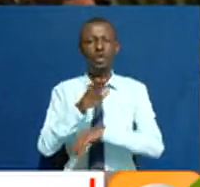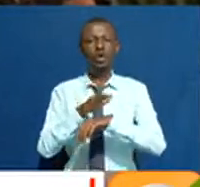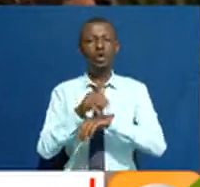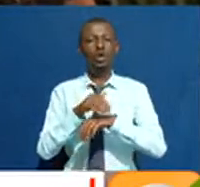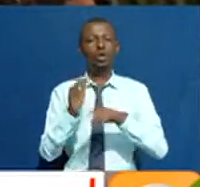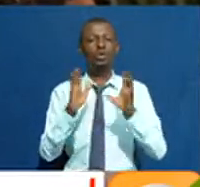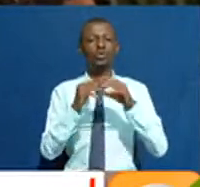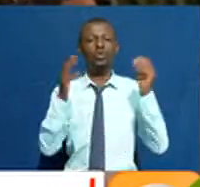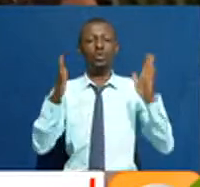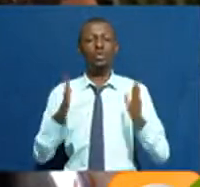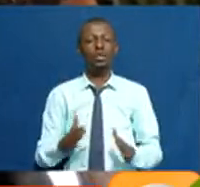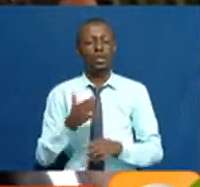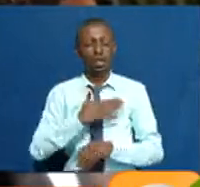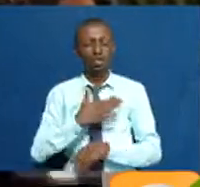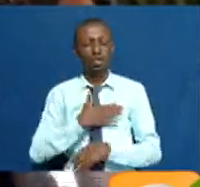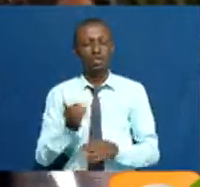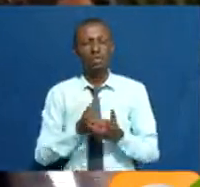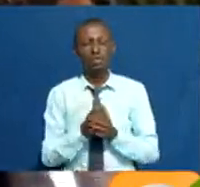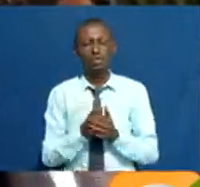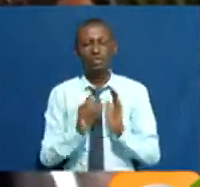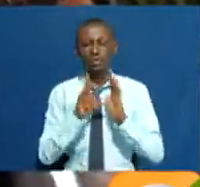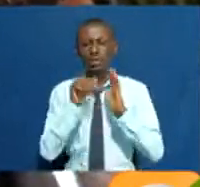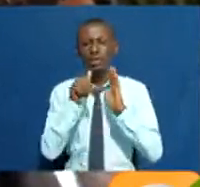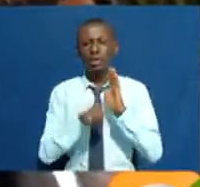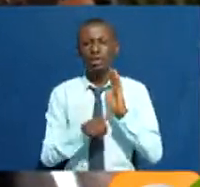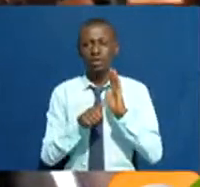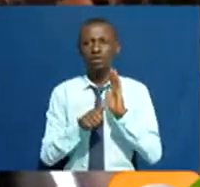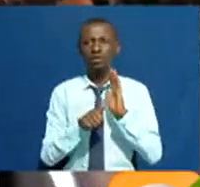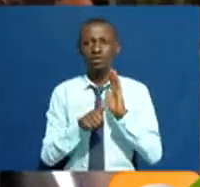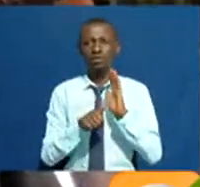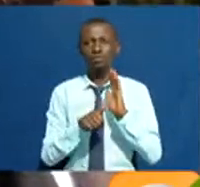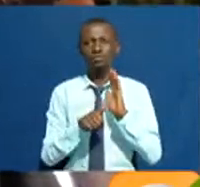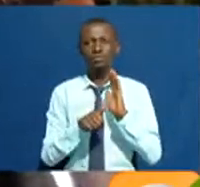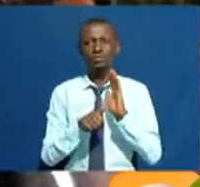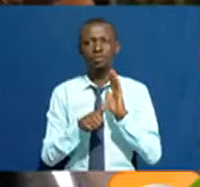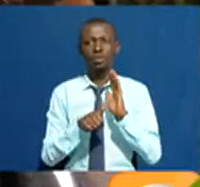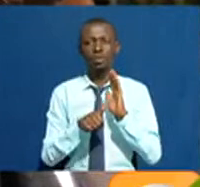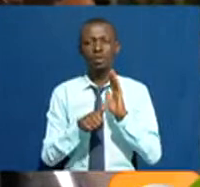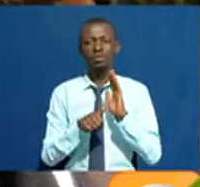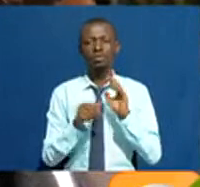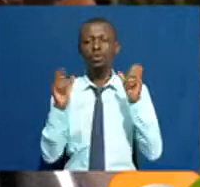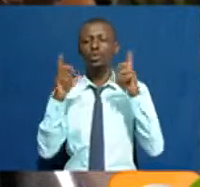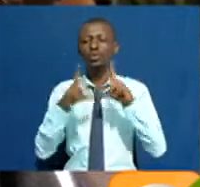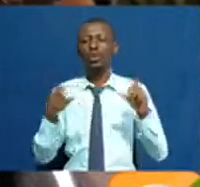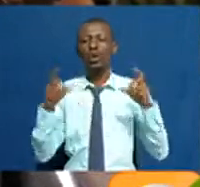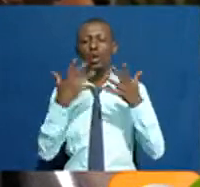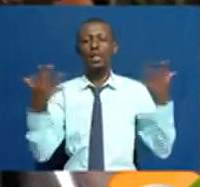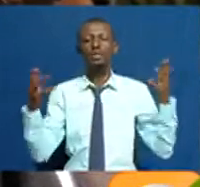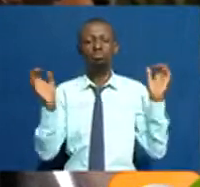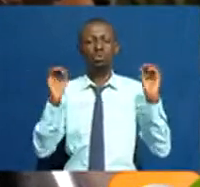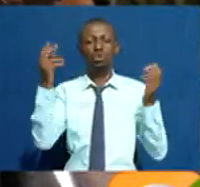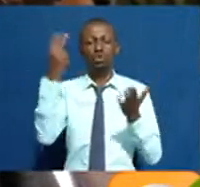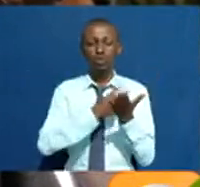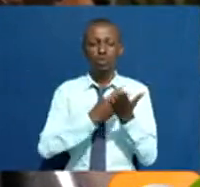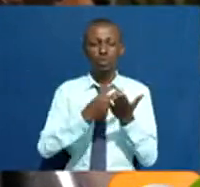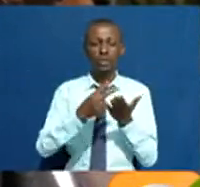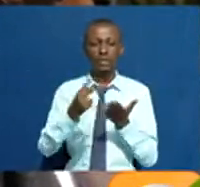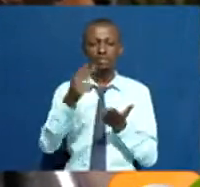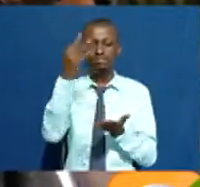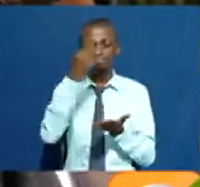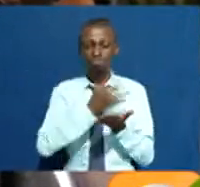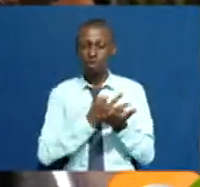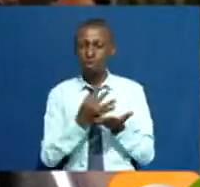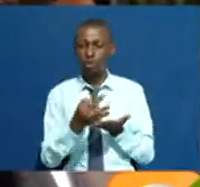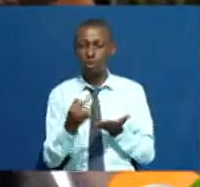yetu ya kuongoza. Halabu unapika challenge, hakuna kitu ulisema. Sasa wiki mbili ama wiki tatu,